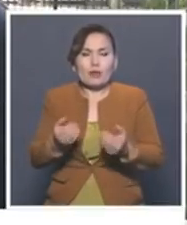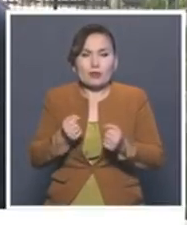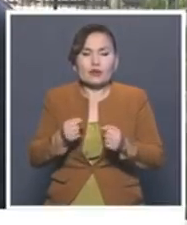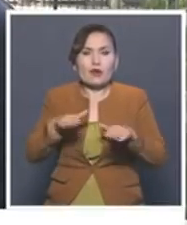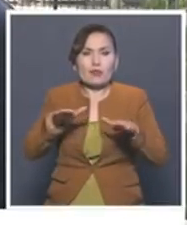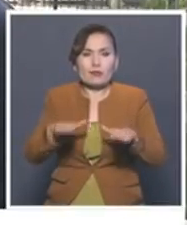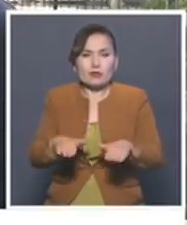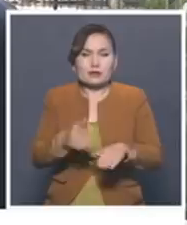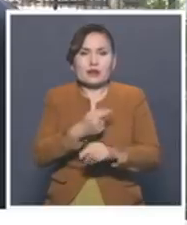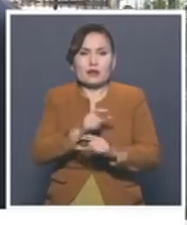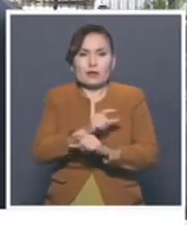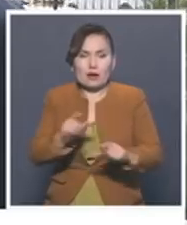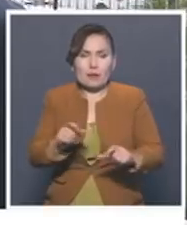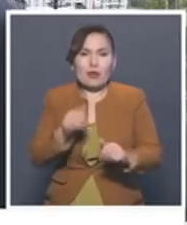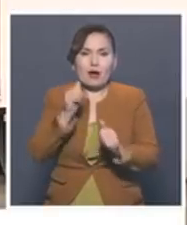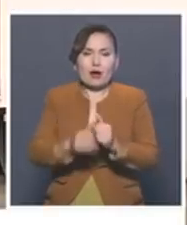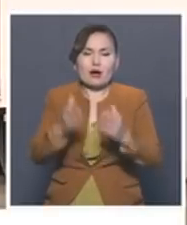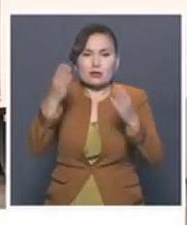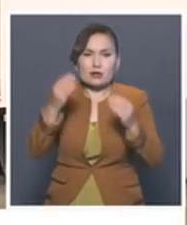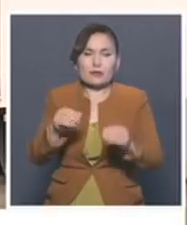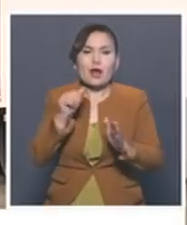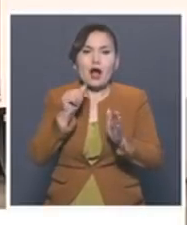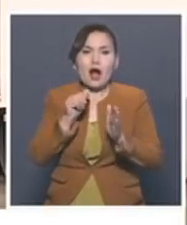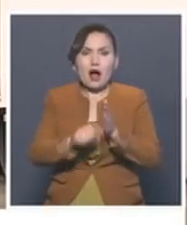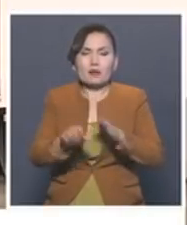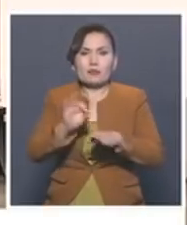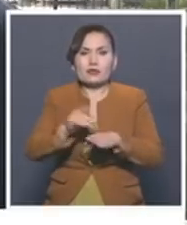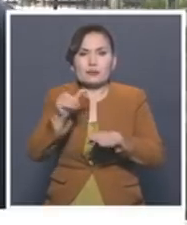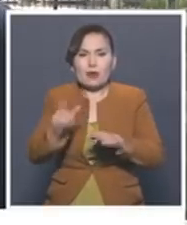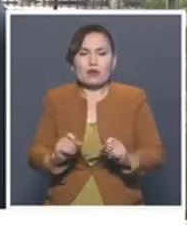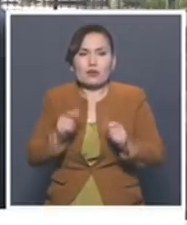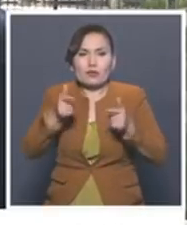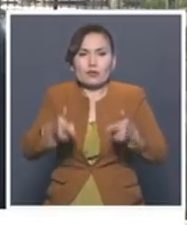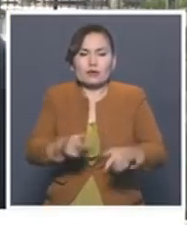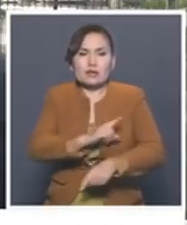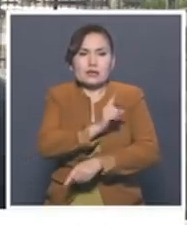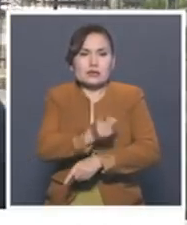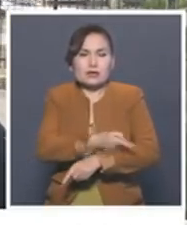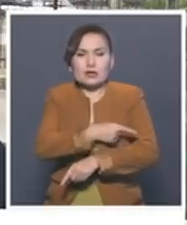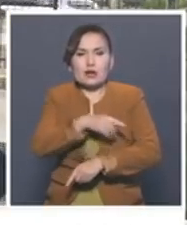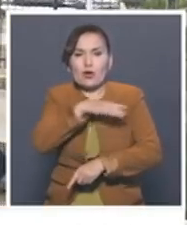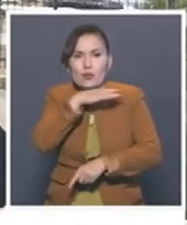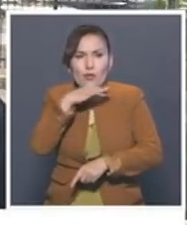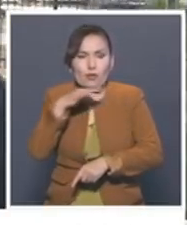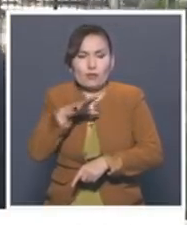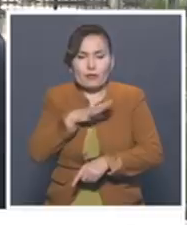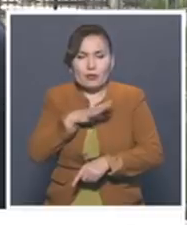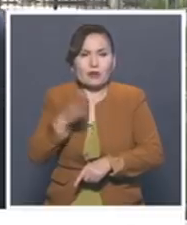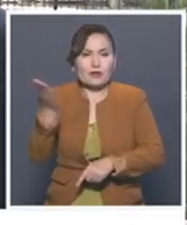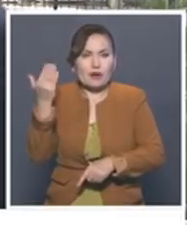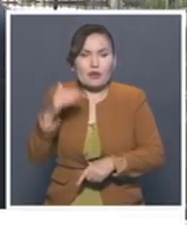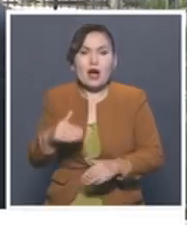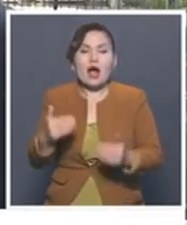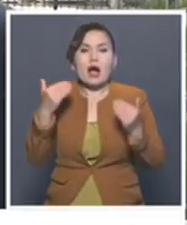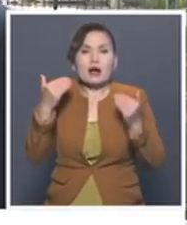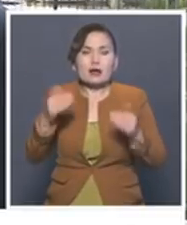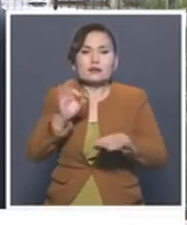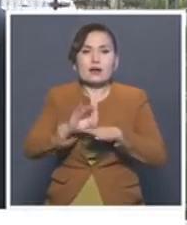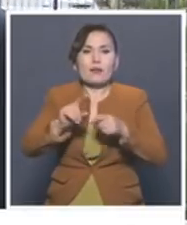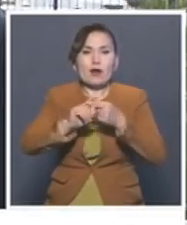ол кездерде 60-ға жуық адам келген. Түсіп жатқан науқастардың саны азайды, бірақ та қазір